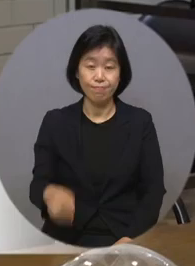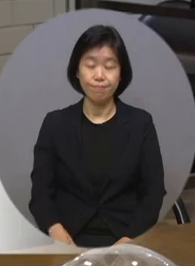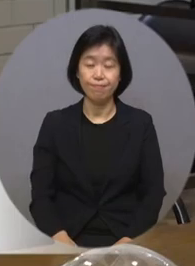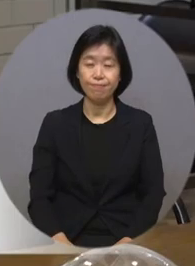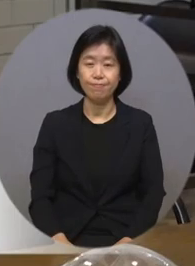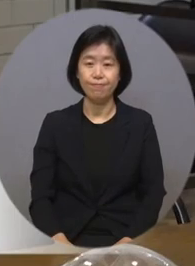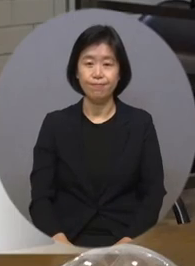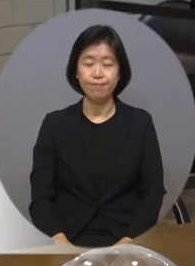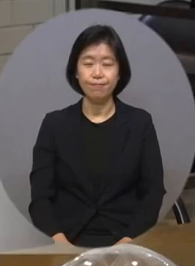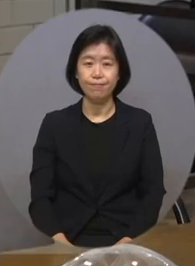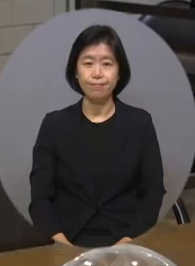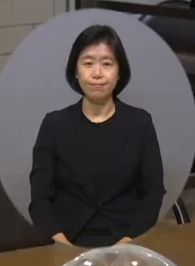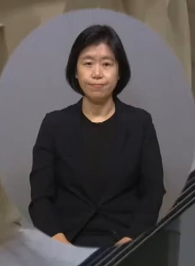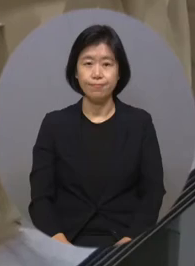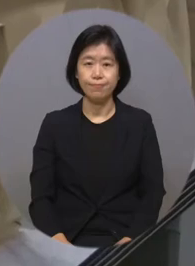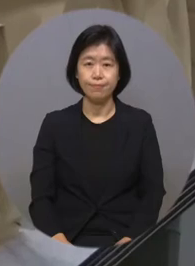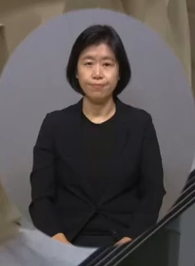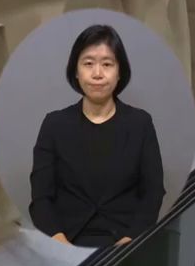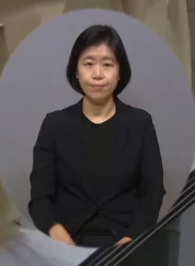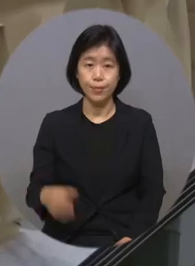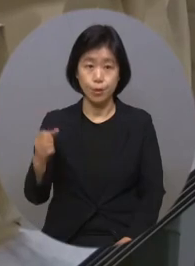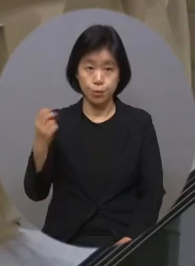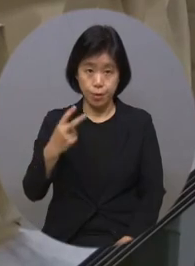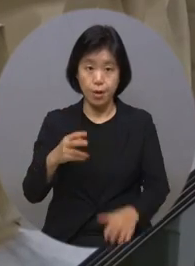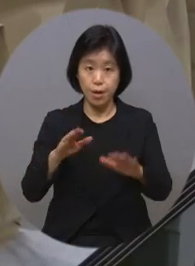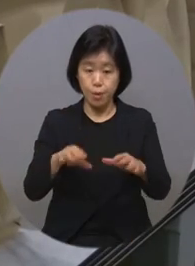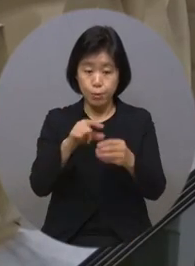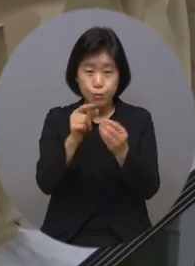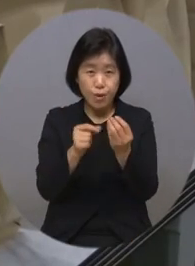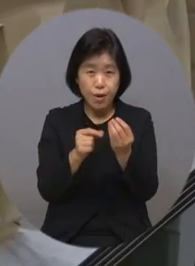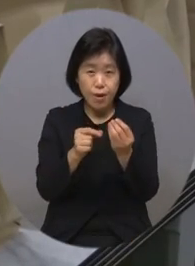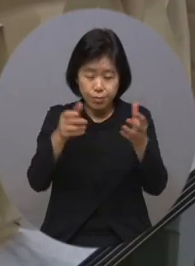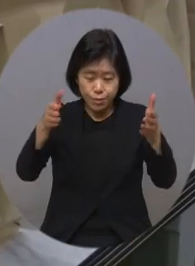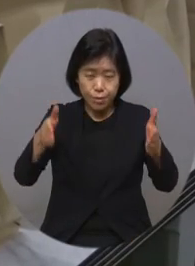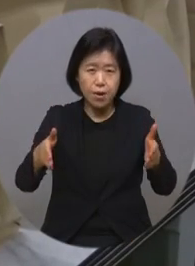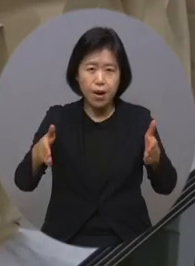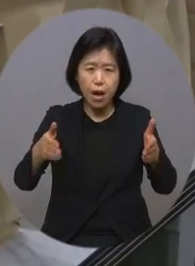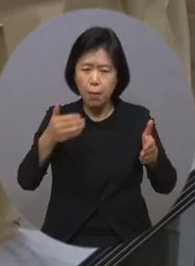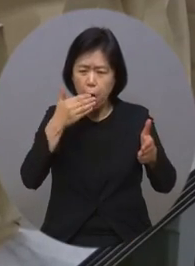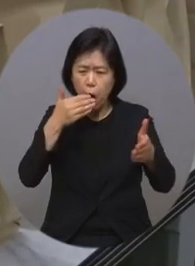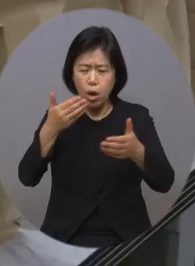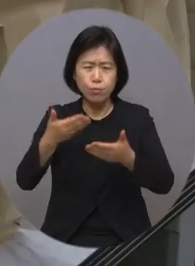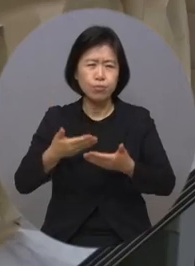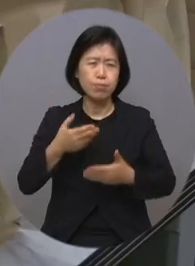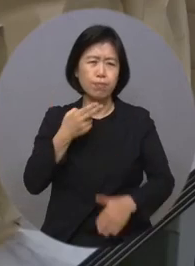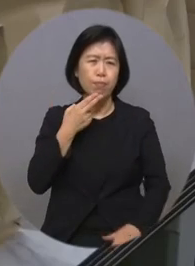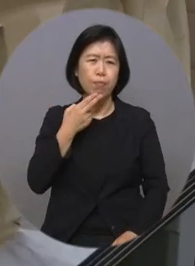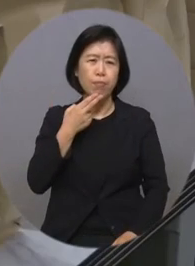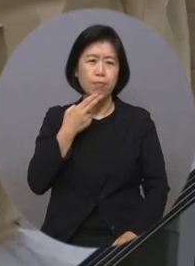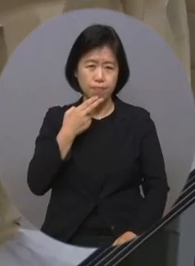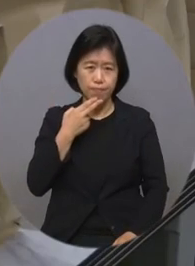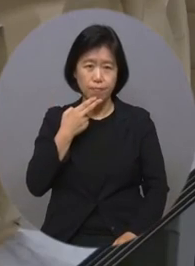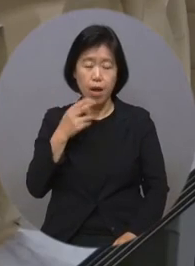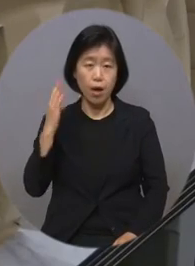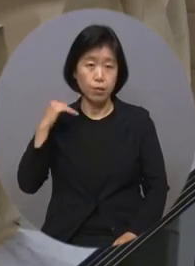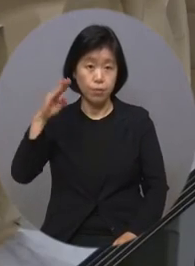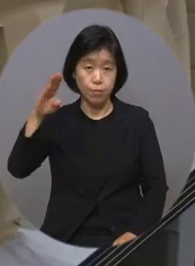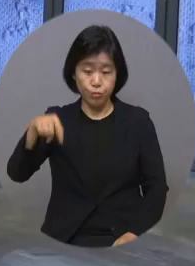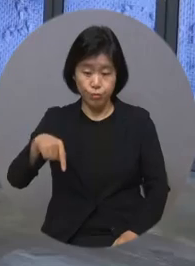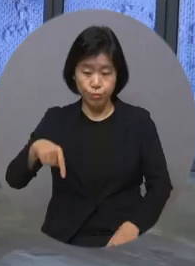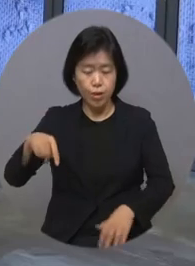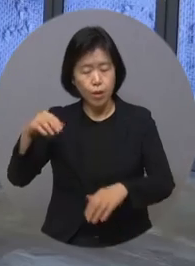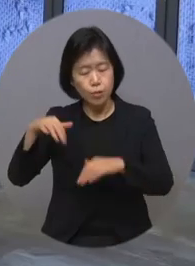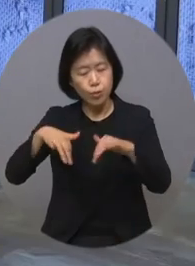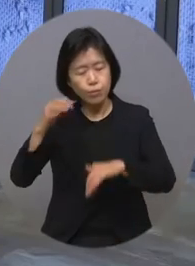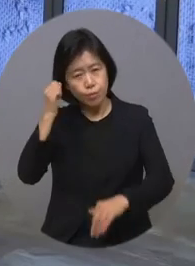가지고 항상 갖고 있습니다 제가. 또한 이번 추석 연휴 기간 먹거리 지원이 어려운 의정부시 노숙인들을 위해 매일